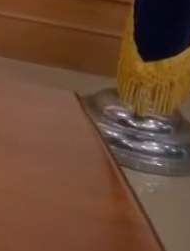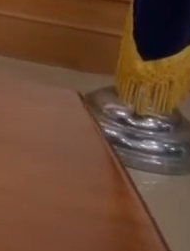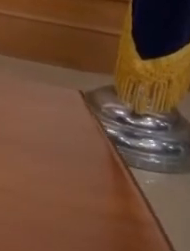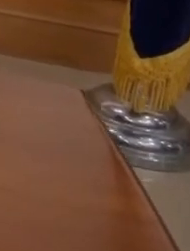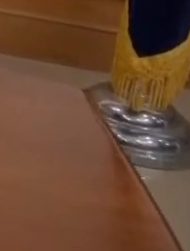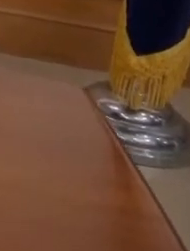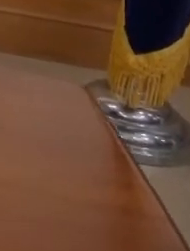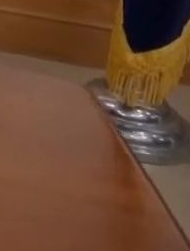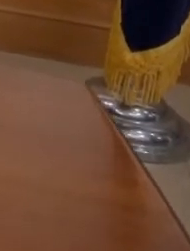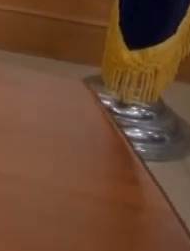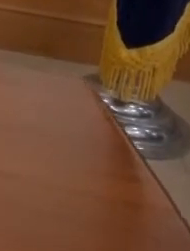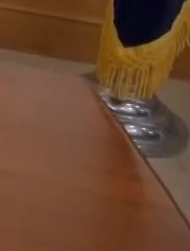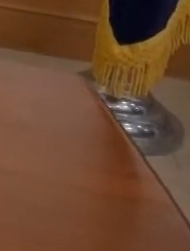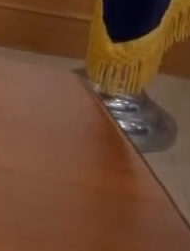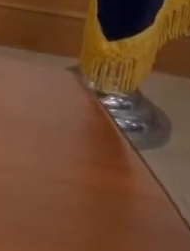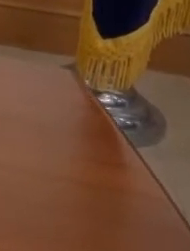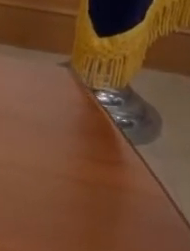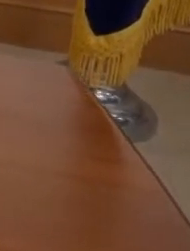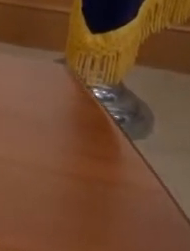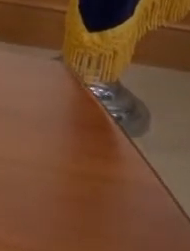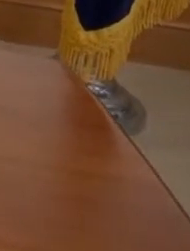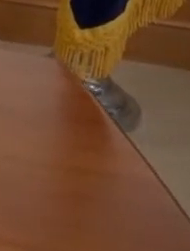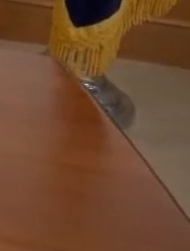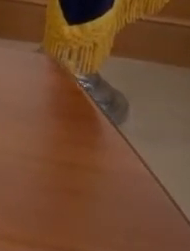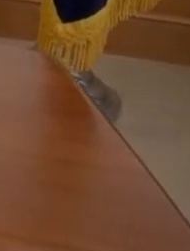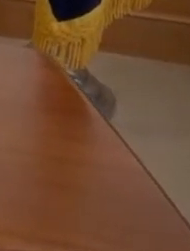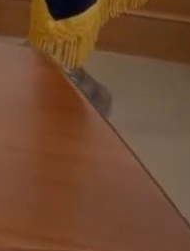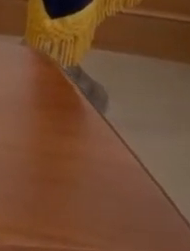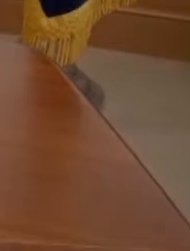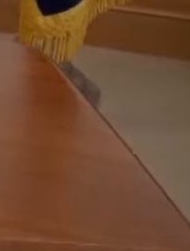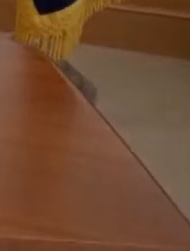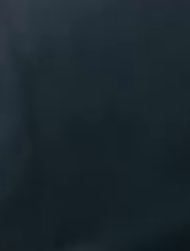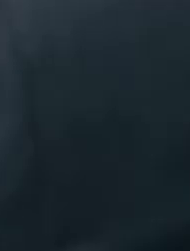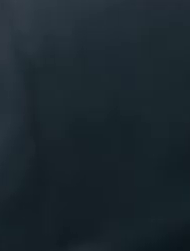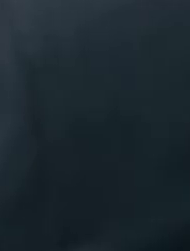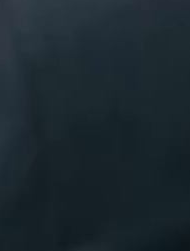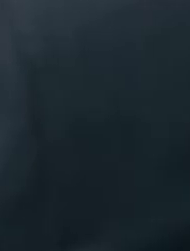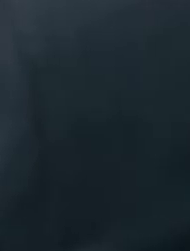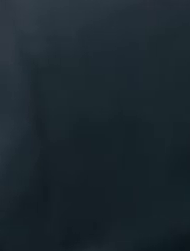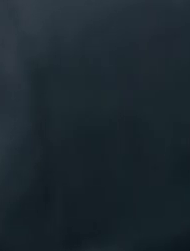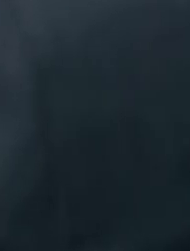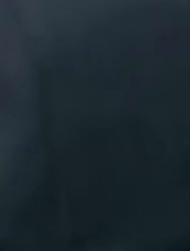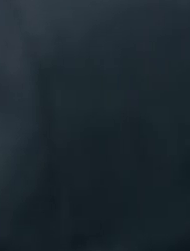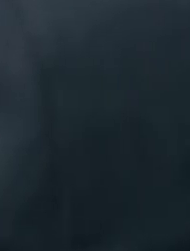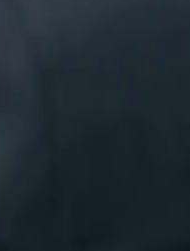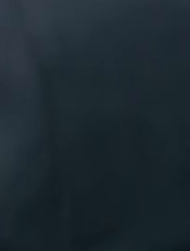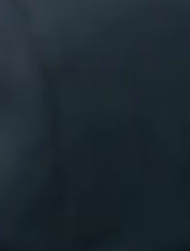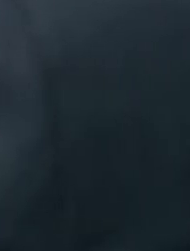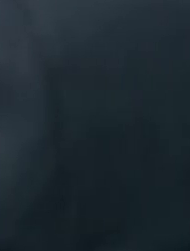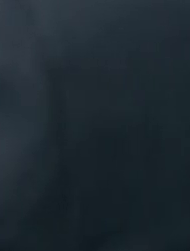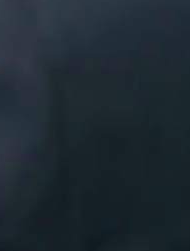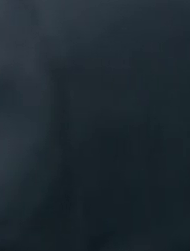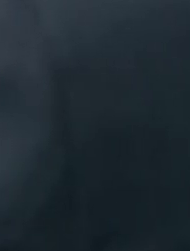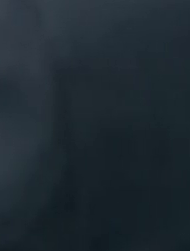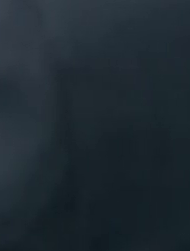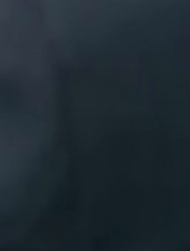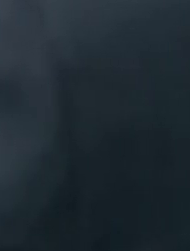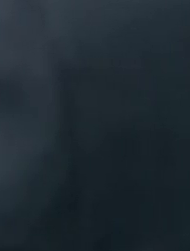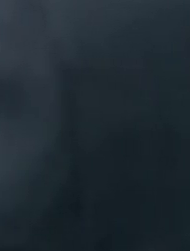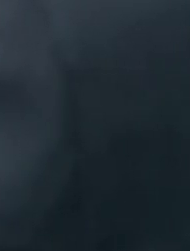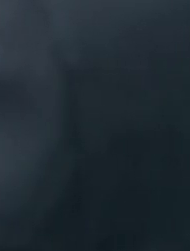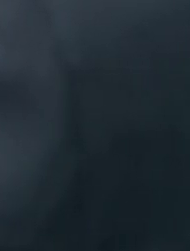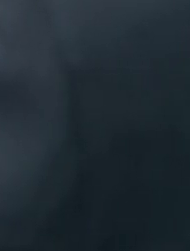특집 중앙선거관리위원회 사무총장 특별 대담에서는 김세환 중앙선거관리위원회 사무총장을